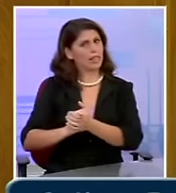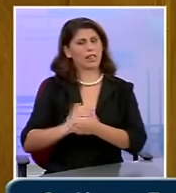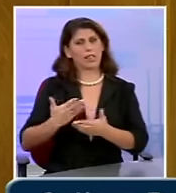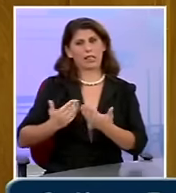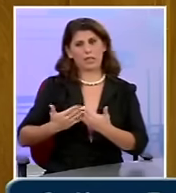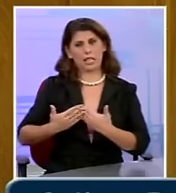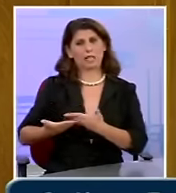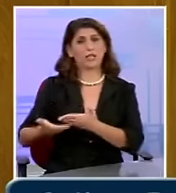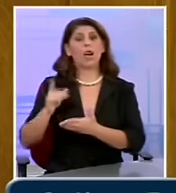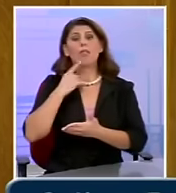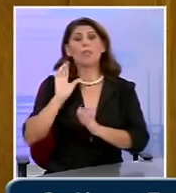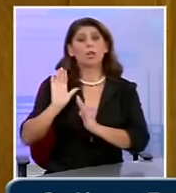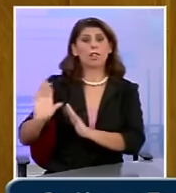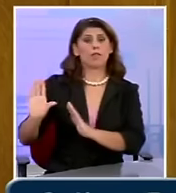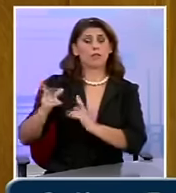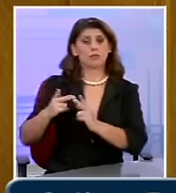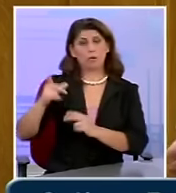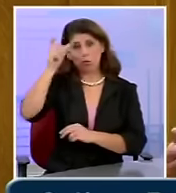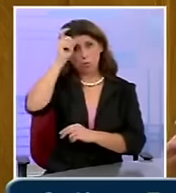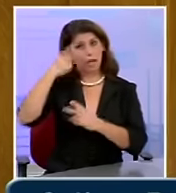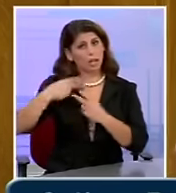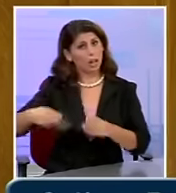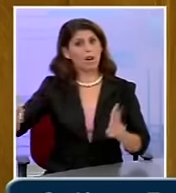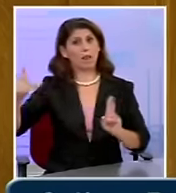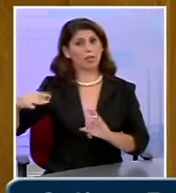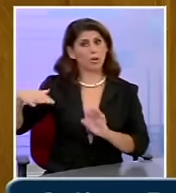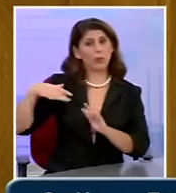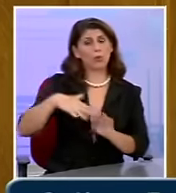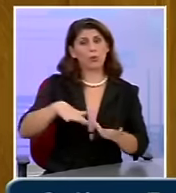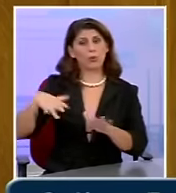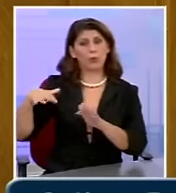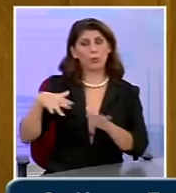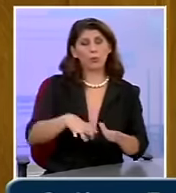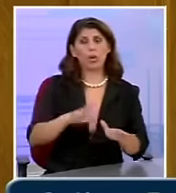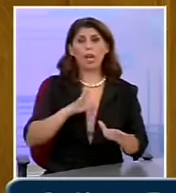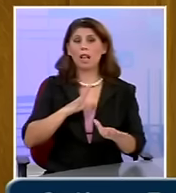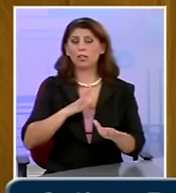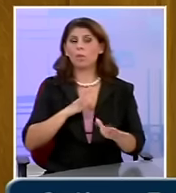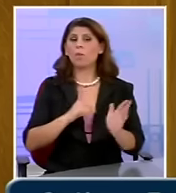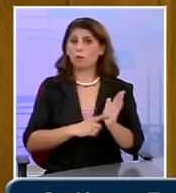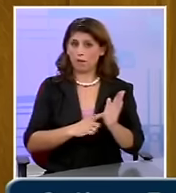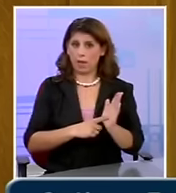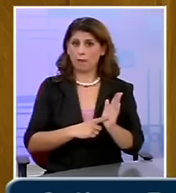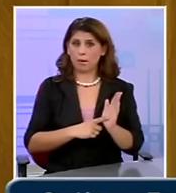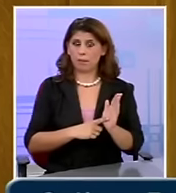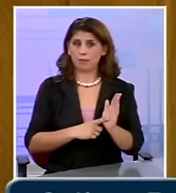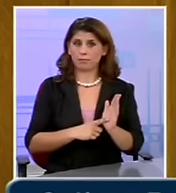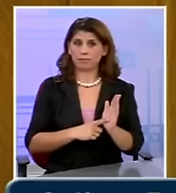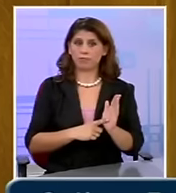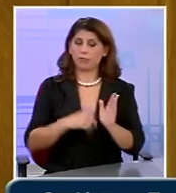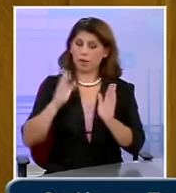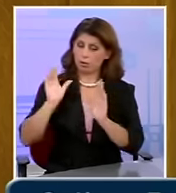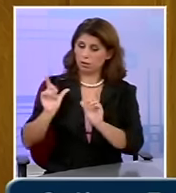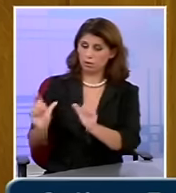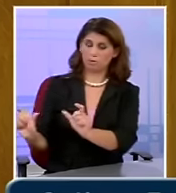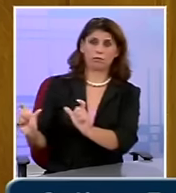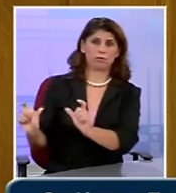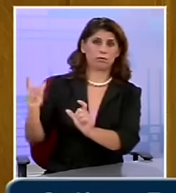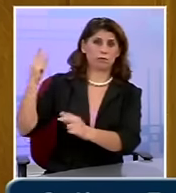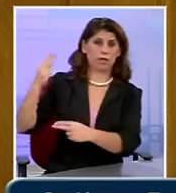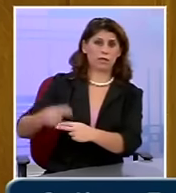μπορούμε να αφήσουμε η Τουρκία να αφήνει να περνάνε άτομα τα οποία θα έπρεπε να σταματήσουν.